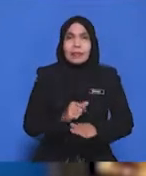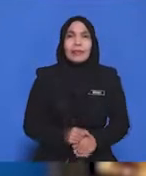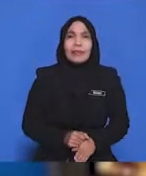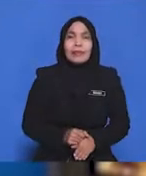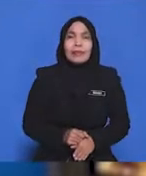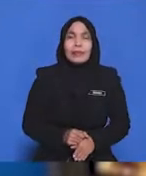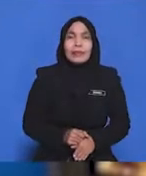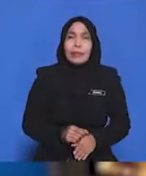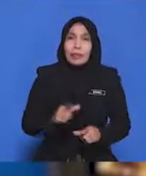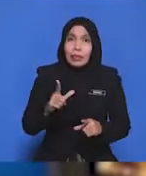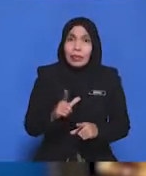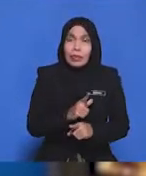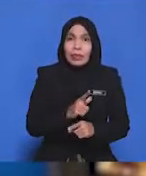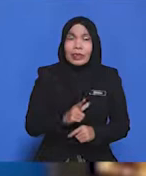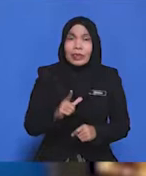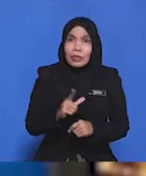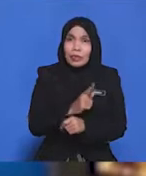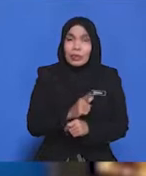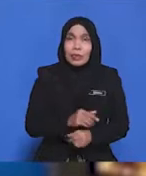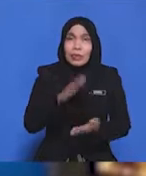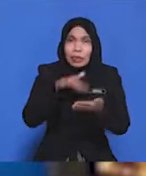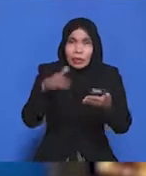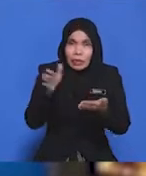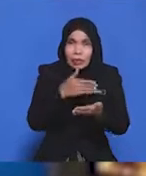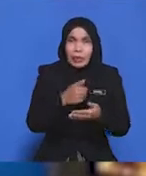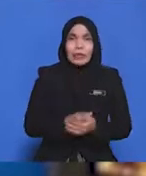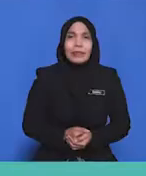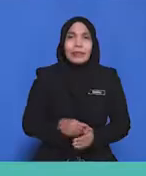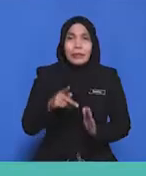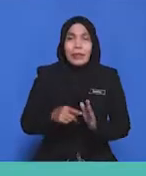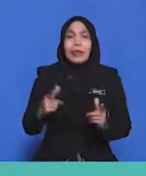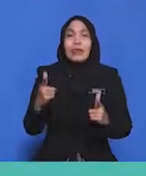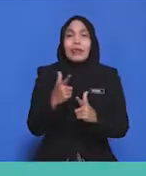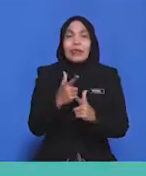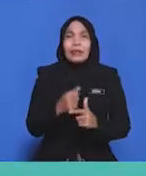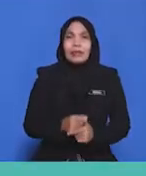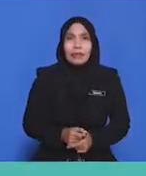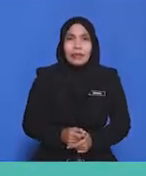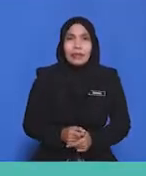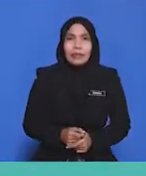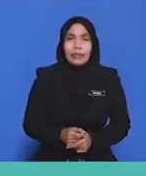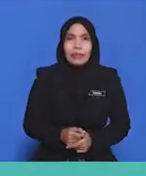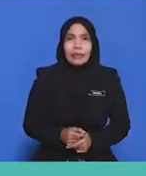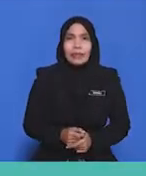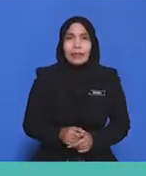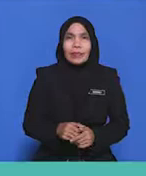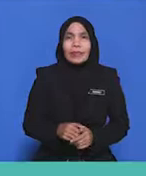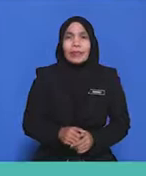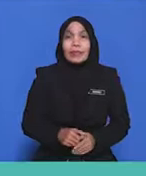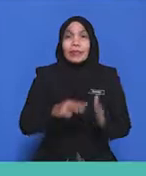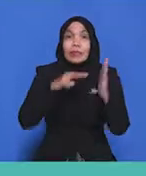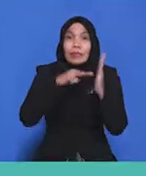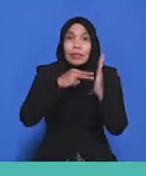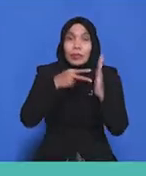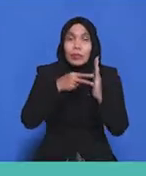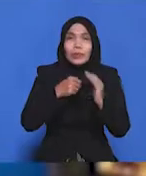sekaligus melengkapkan takwim pertandingan sepanjang musim. Apakah pula sosialisasi menerusi sukan?